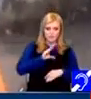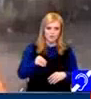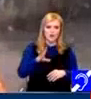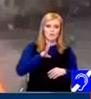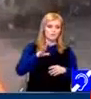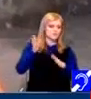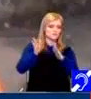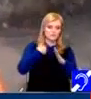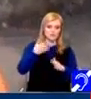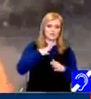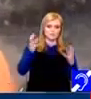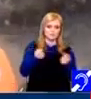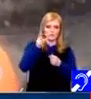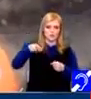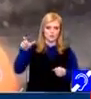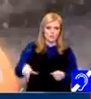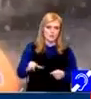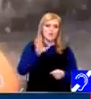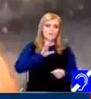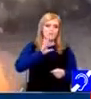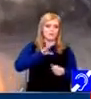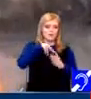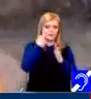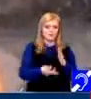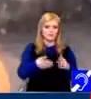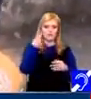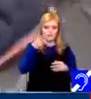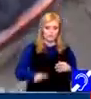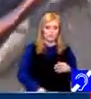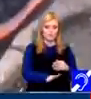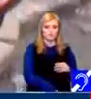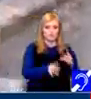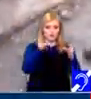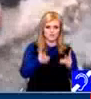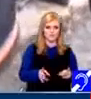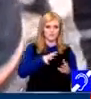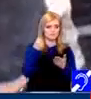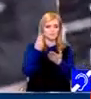reușit să scoată victima. În urma căderii, femeia s-a ales cu ambele picioare fracturate și a fost dusă de urgență la spital.